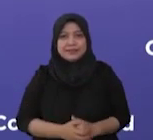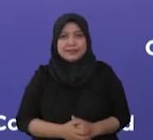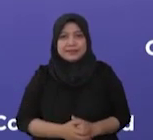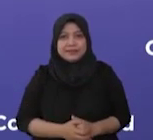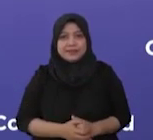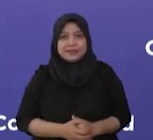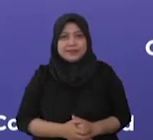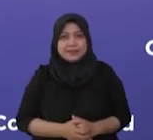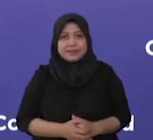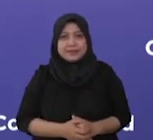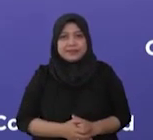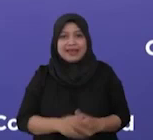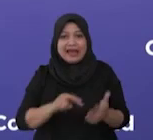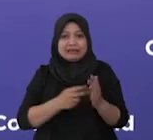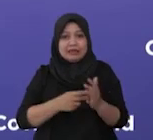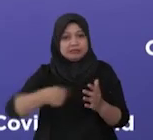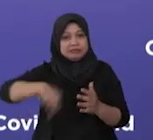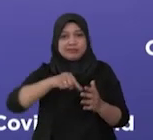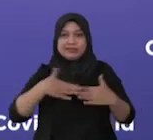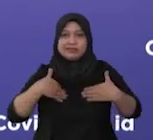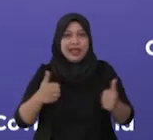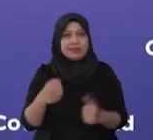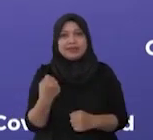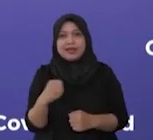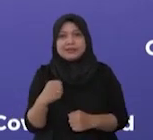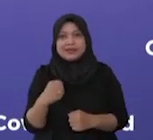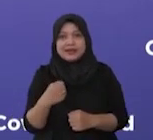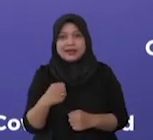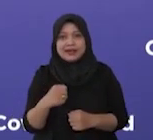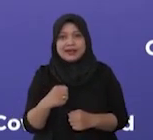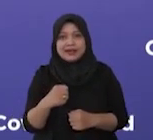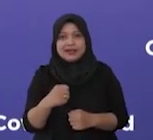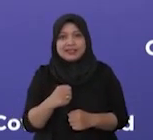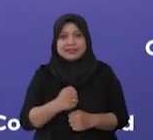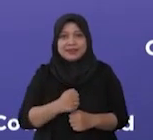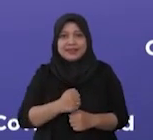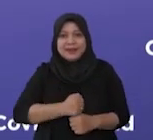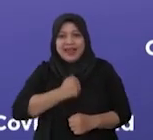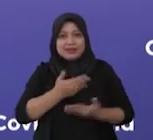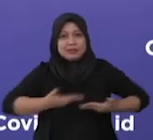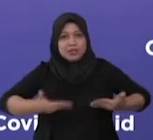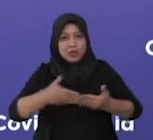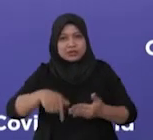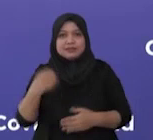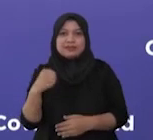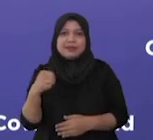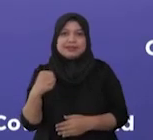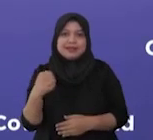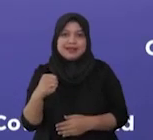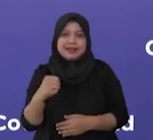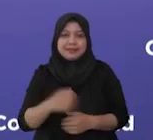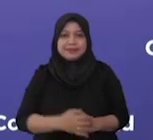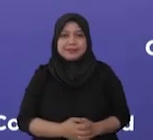maka kita tidak akan selamat kita tidak akan bisa bertahan dengan kondisi ini Hai